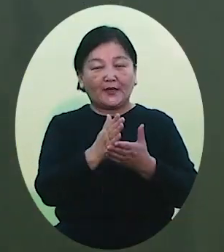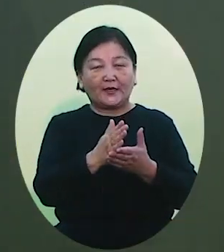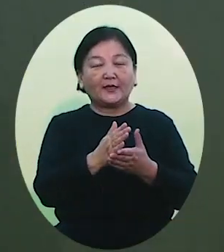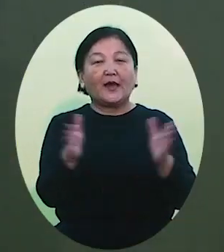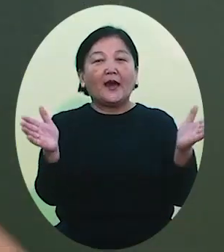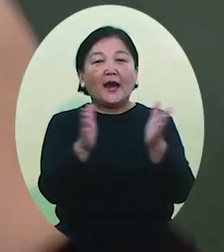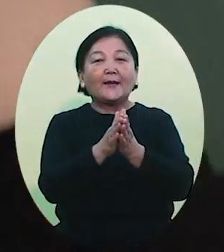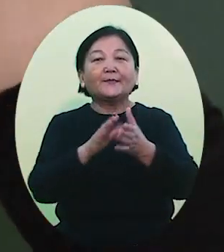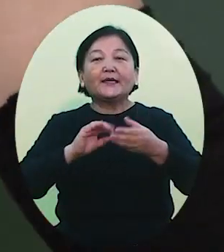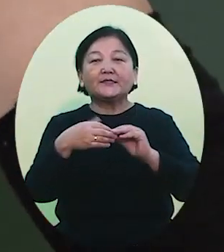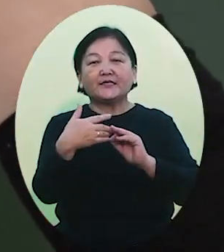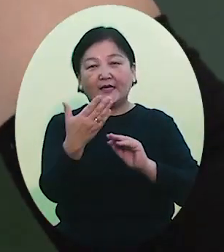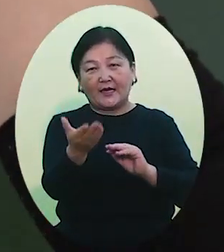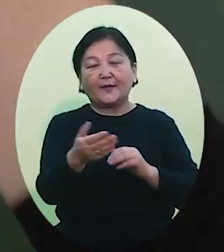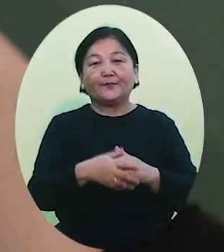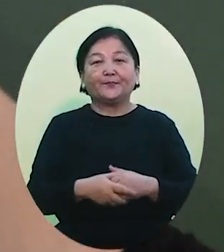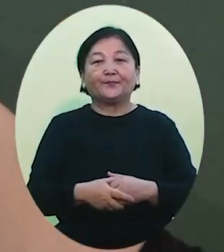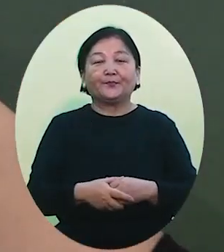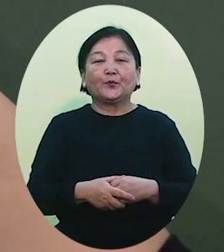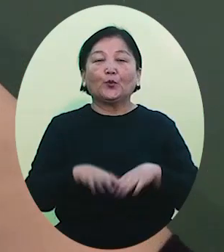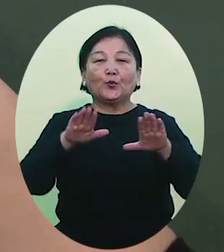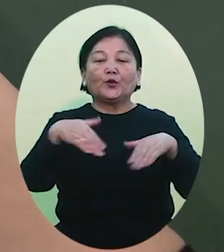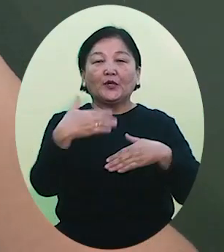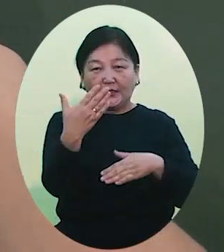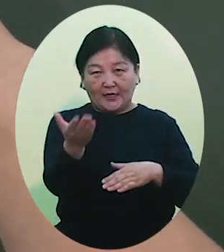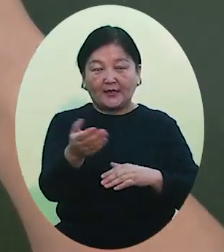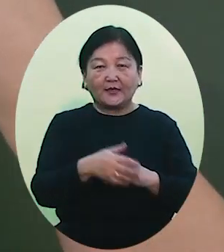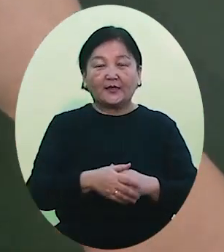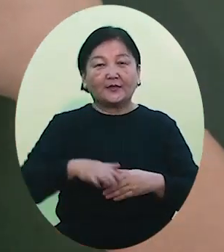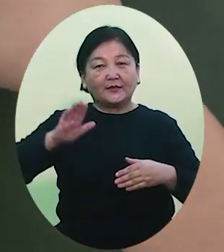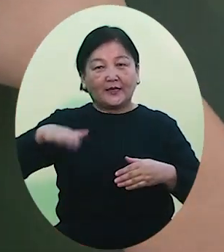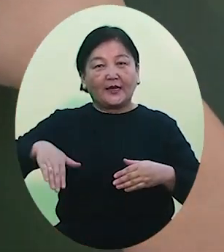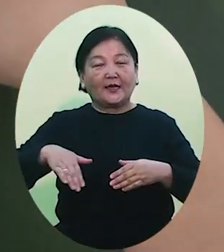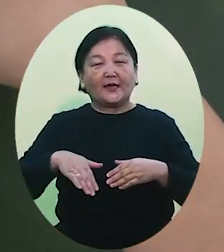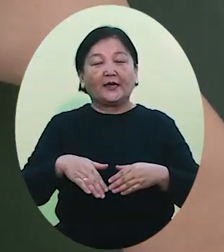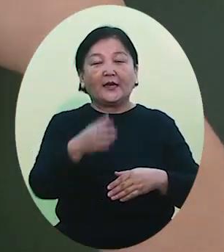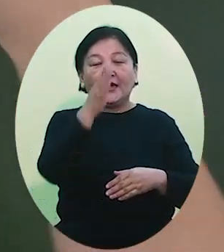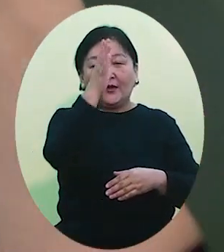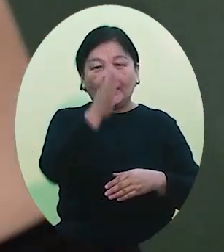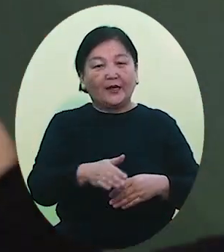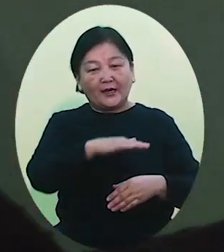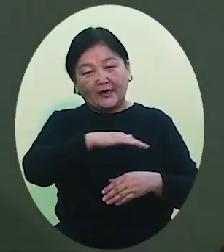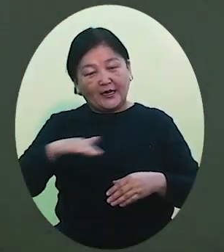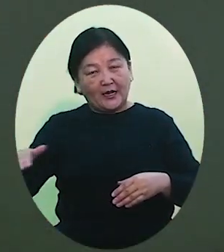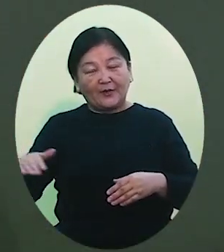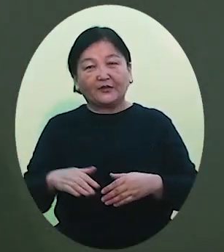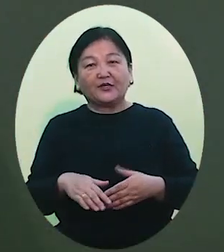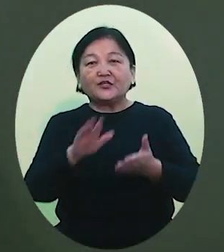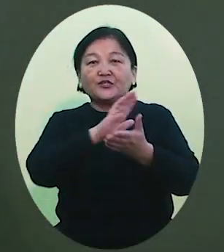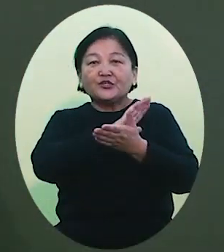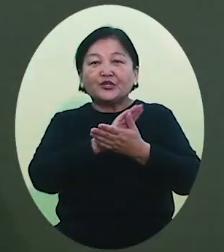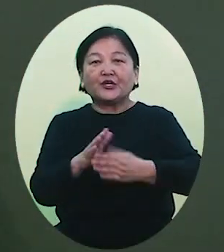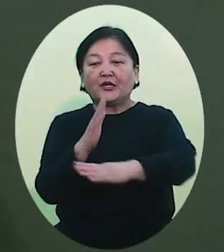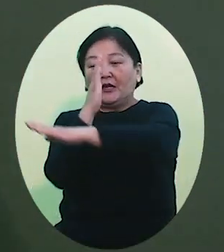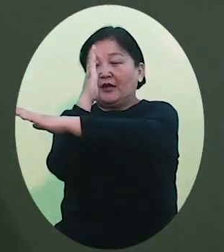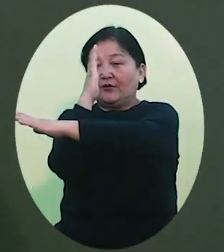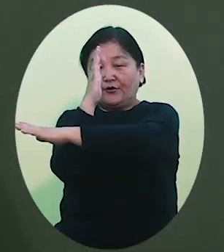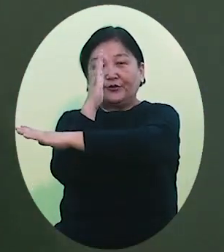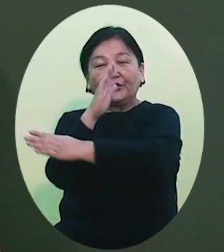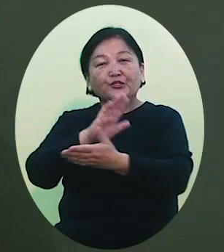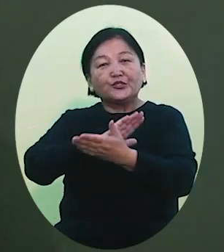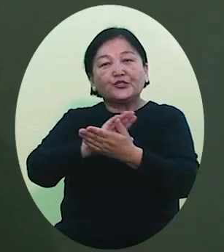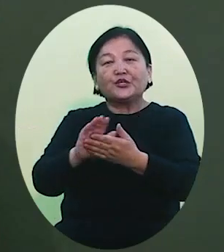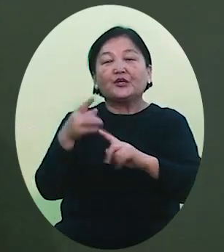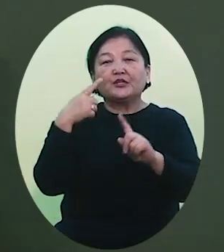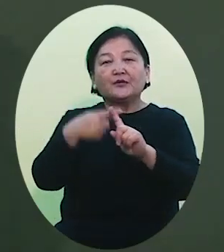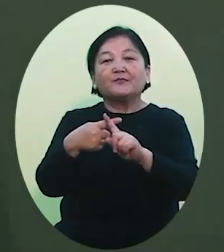нар дараагийн графикаа тэмдэглэхдээ дахиад өөр координатын хавтгаа зураарай. Энэ нь бид нар дараа нь дүгнэлтэд харьцуулж гарахад